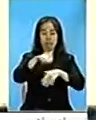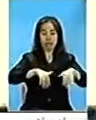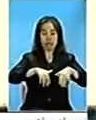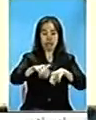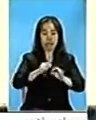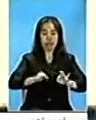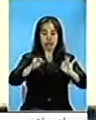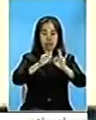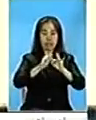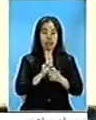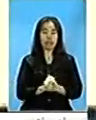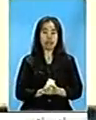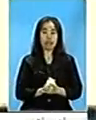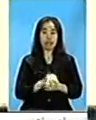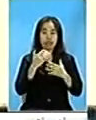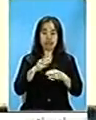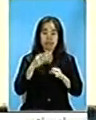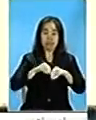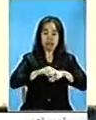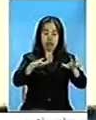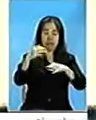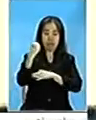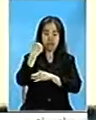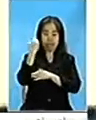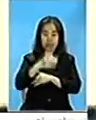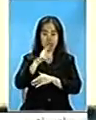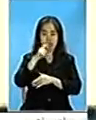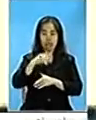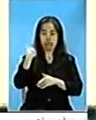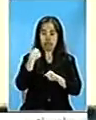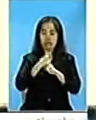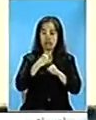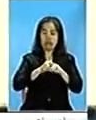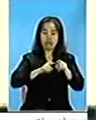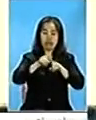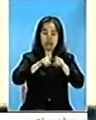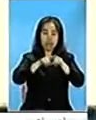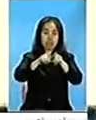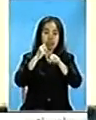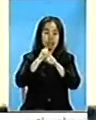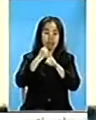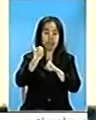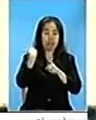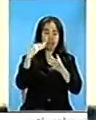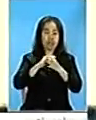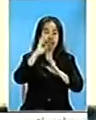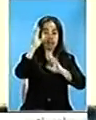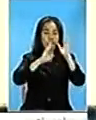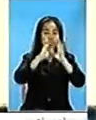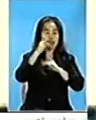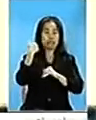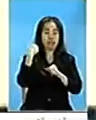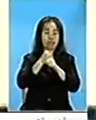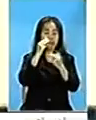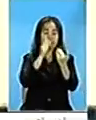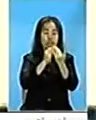สุดเท่าที่จะมากได้แล้วก็เมื่อกระจายไปแล้วมันก็มีสิ่งที่คู่ขนานก็คือที่เขาเรียกว่าประชาธิปไตยโดยตรง